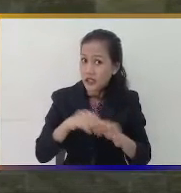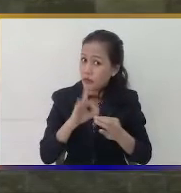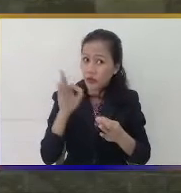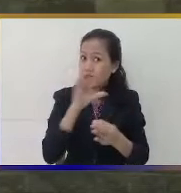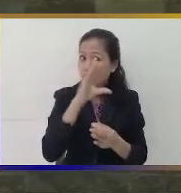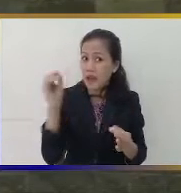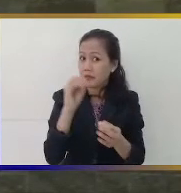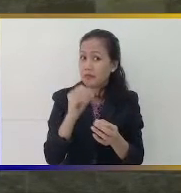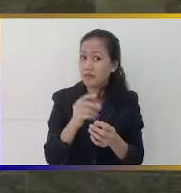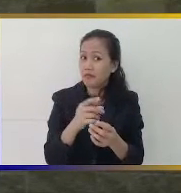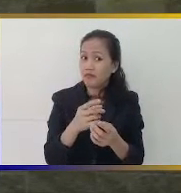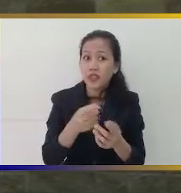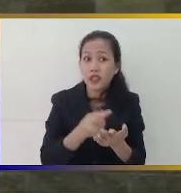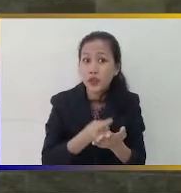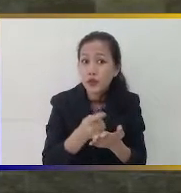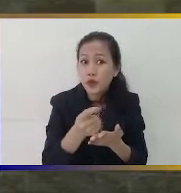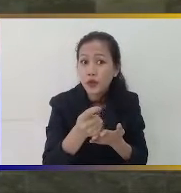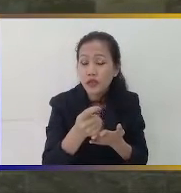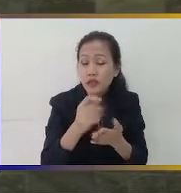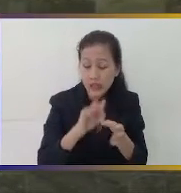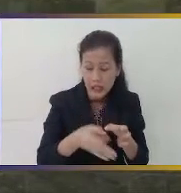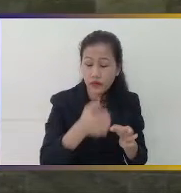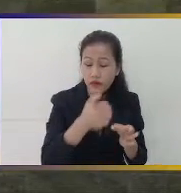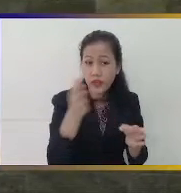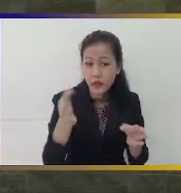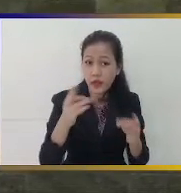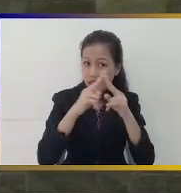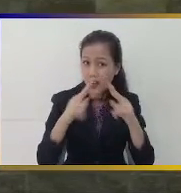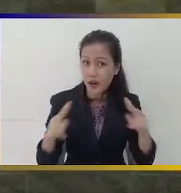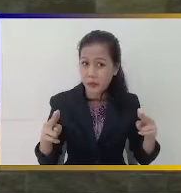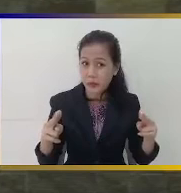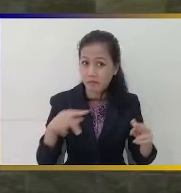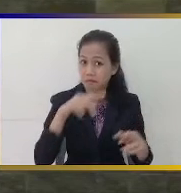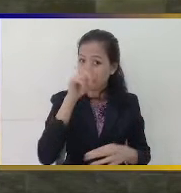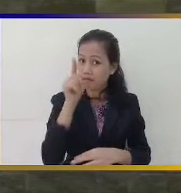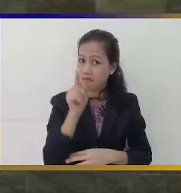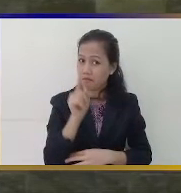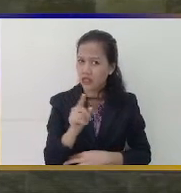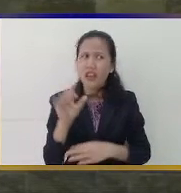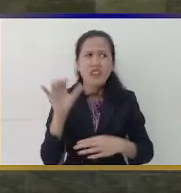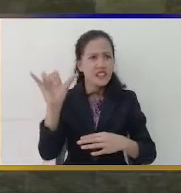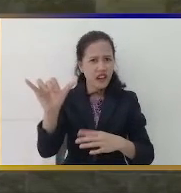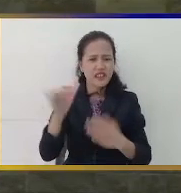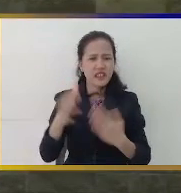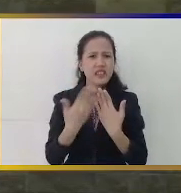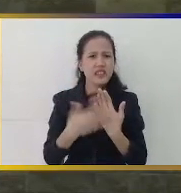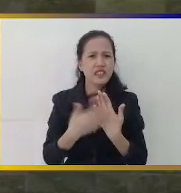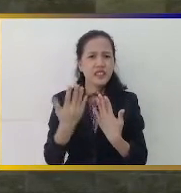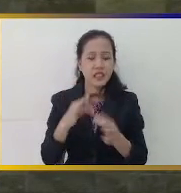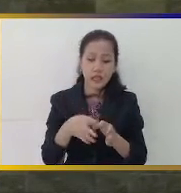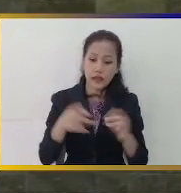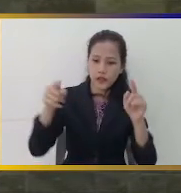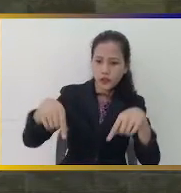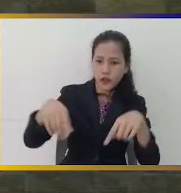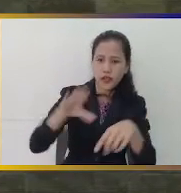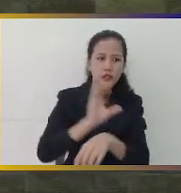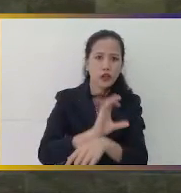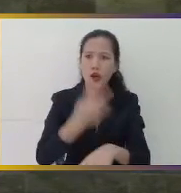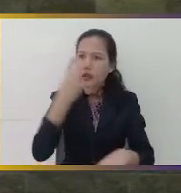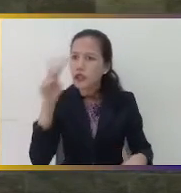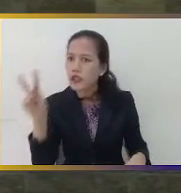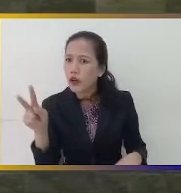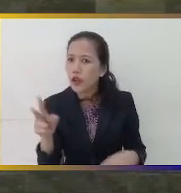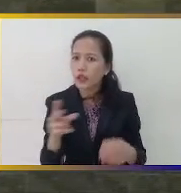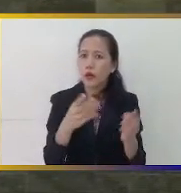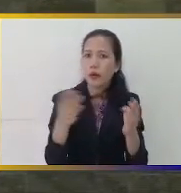tayo ng ating pong mga tahanan? Yes, it's easy kasi marami. Napapagaya na lang po tayo sa pagdadala ng Biblia. Napapagaya na lang po tayo sa